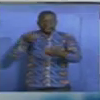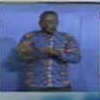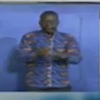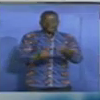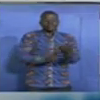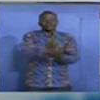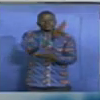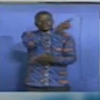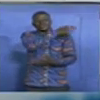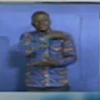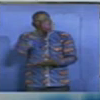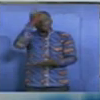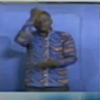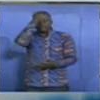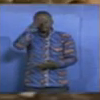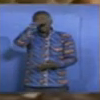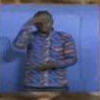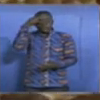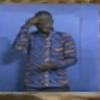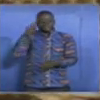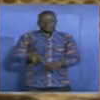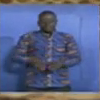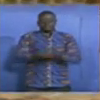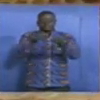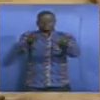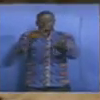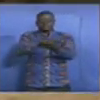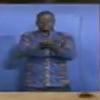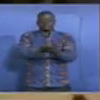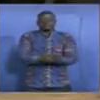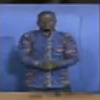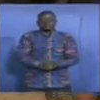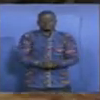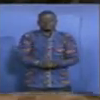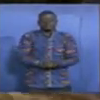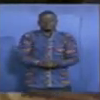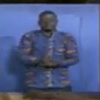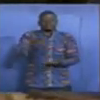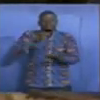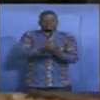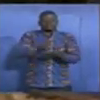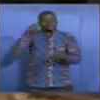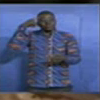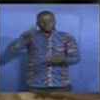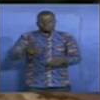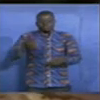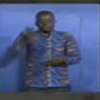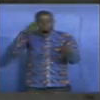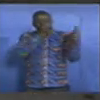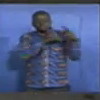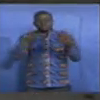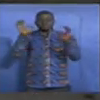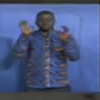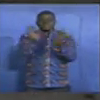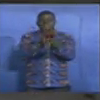Neuchâtel en Suisse qui dévoile cela. Nos fruits et nos légumes leur doivent tout, pourtant nous les contaminons. Nous parlons